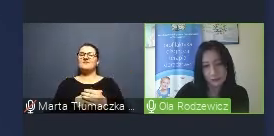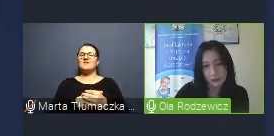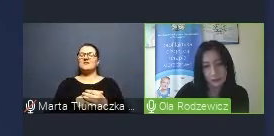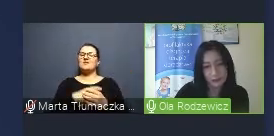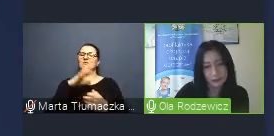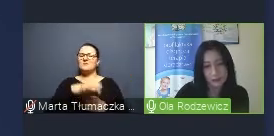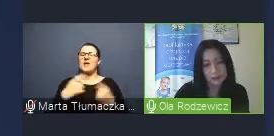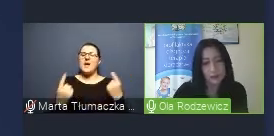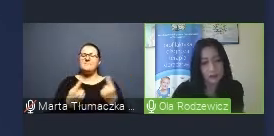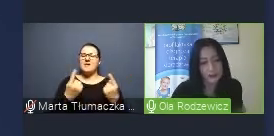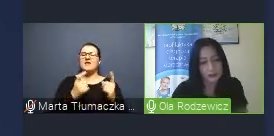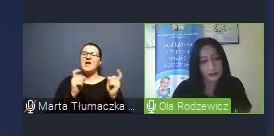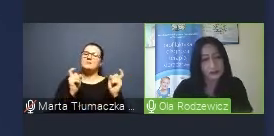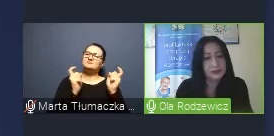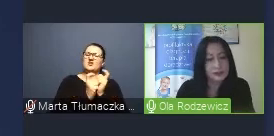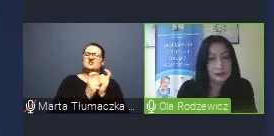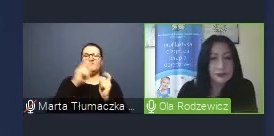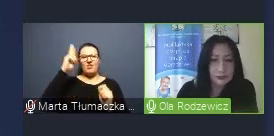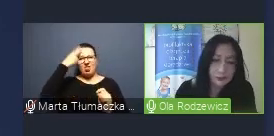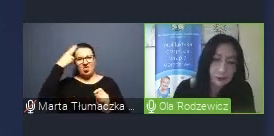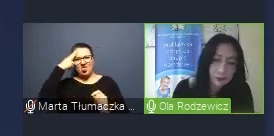przeciw etykietowaniu dzieci. Dzieci